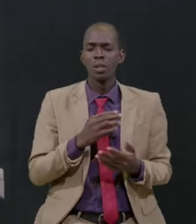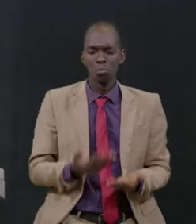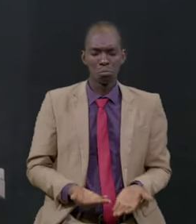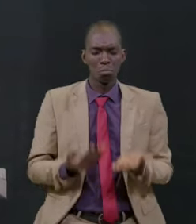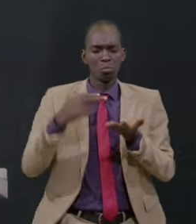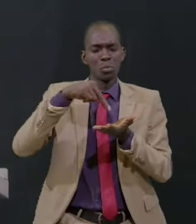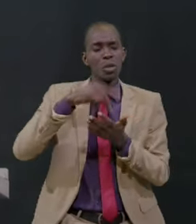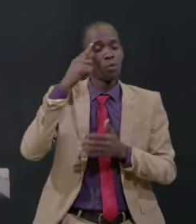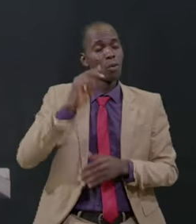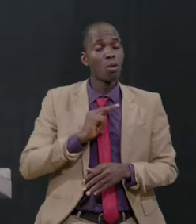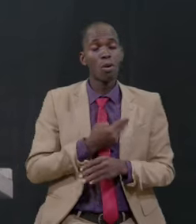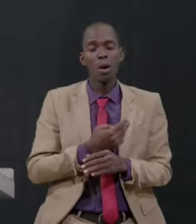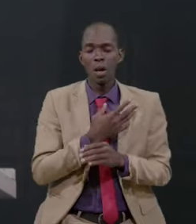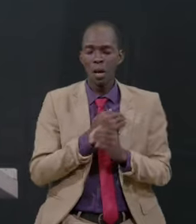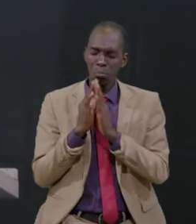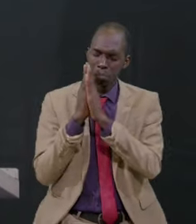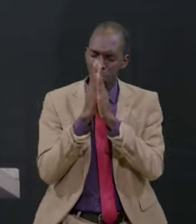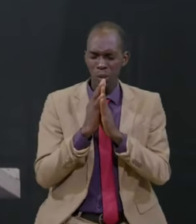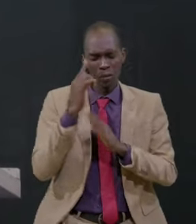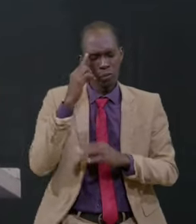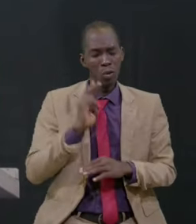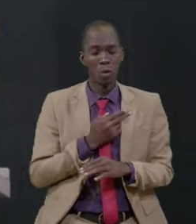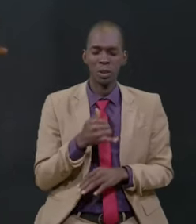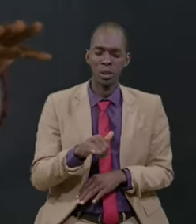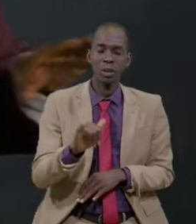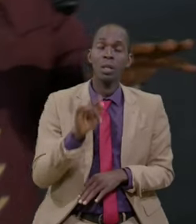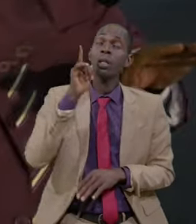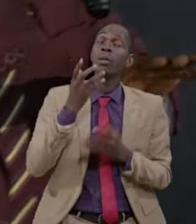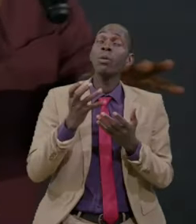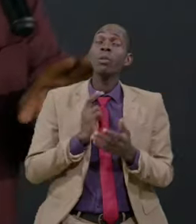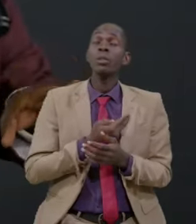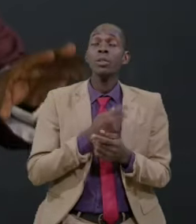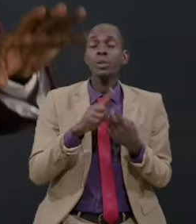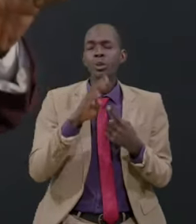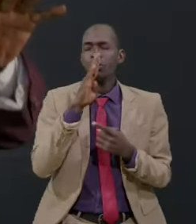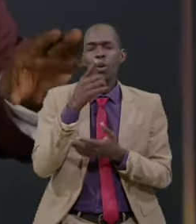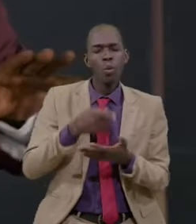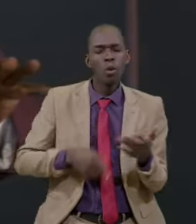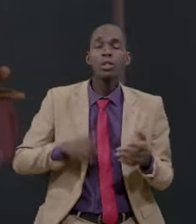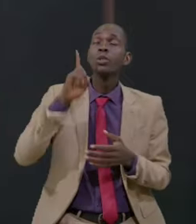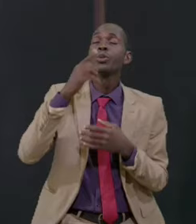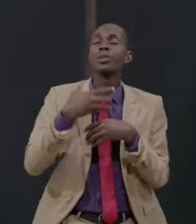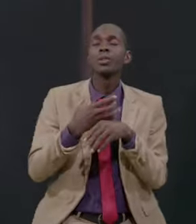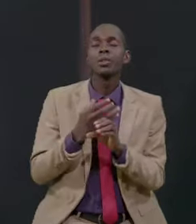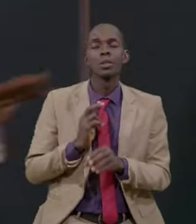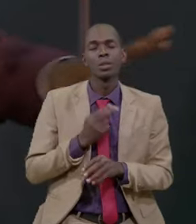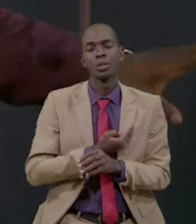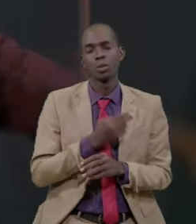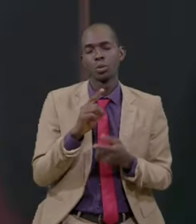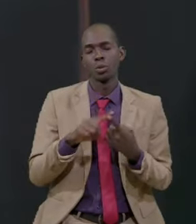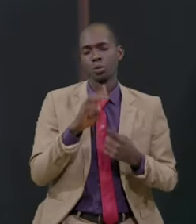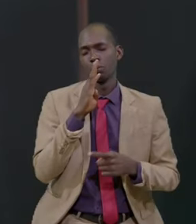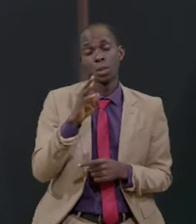veut que nous soyons les gens que tu nous as créés à devenir. Adam ne pouvait pas être